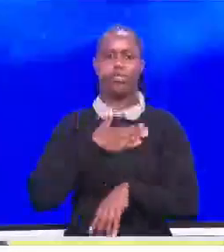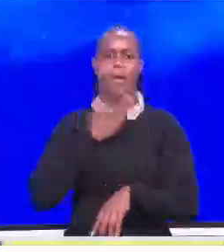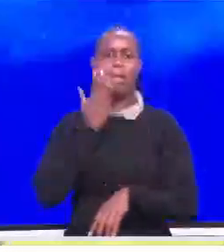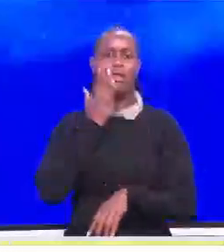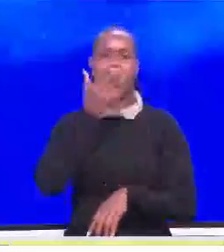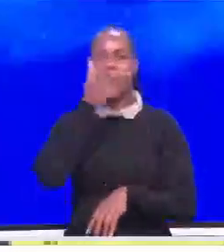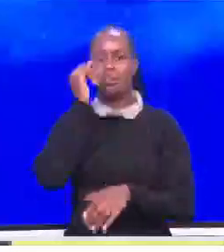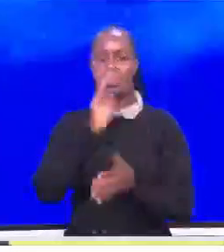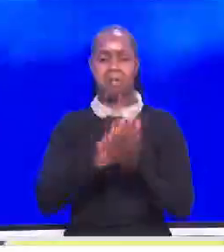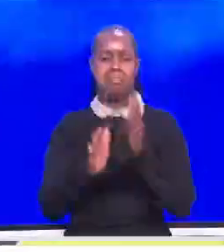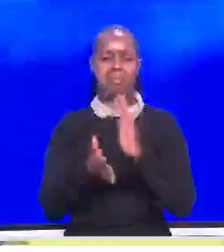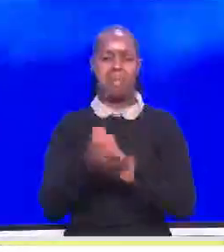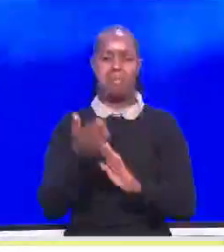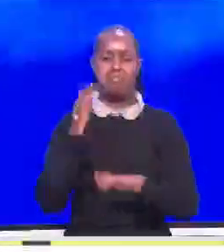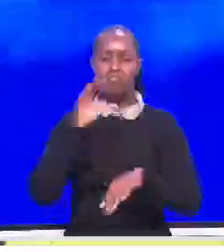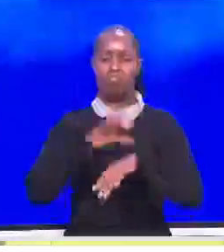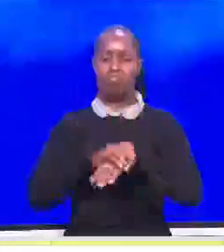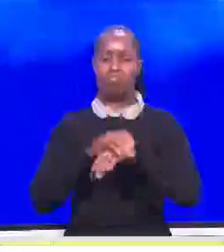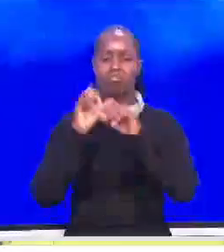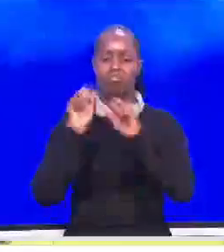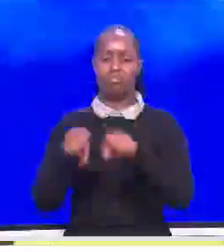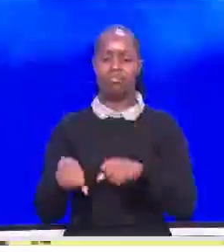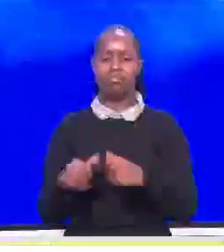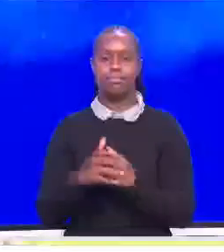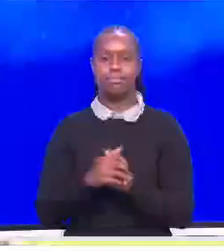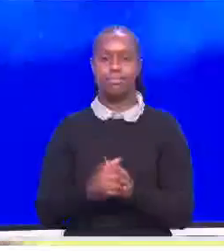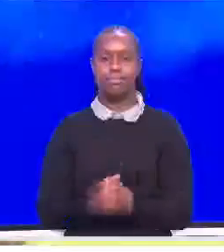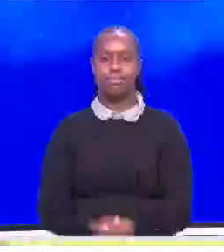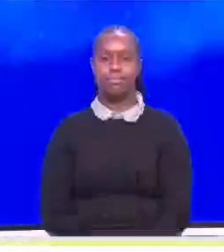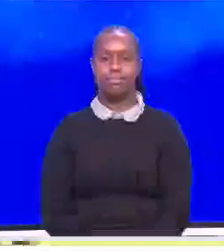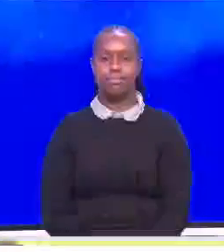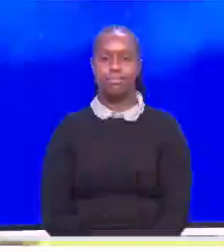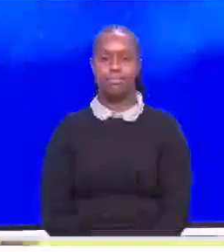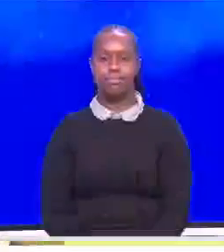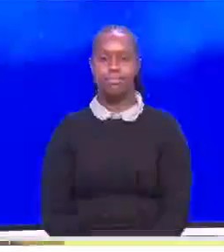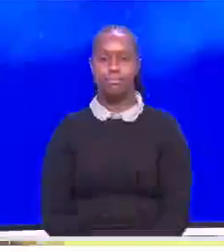Chichi, Josephine TV 47. Na kikundi cha pili cha